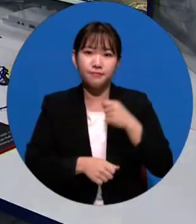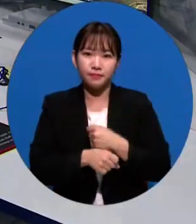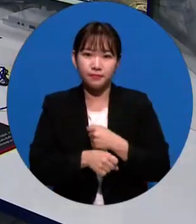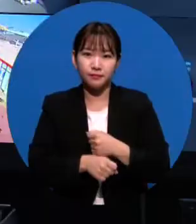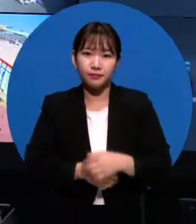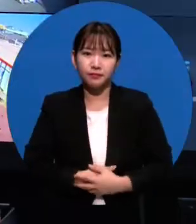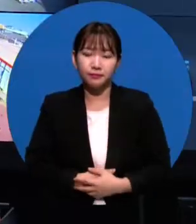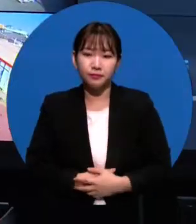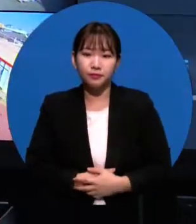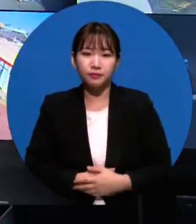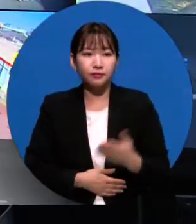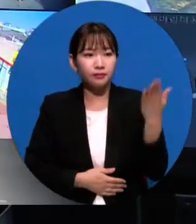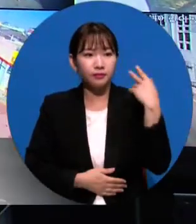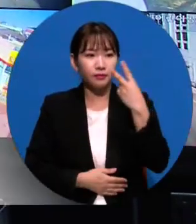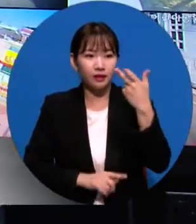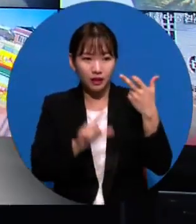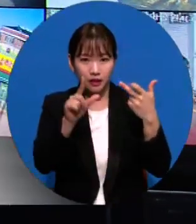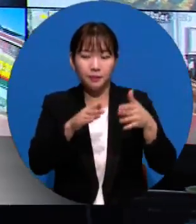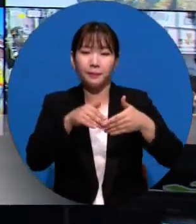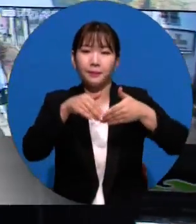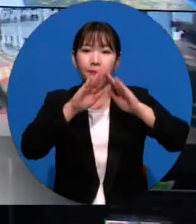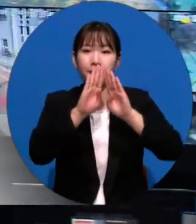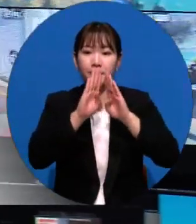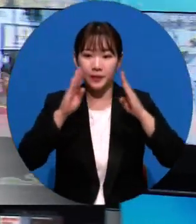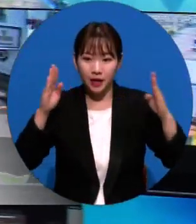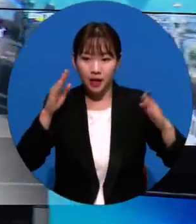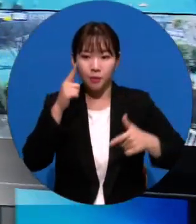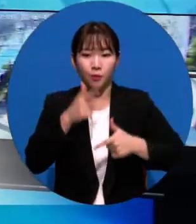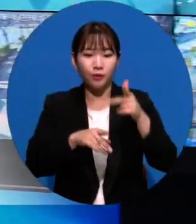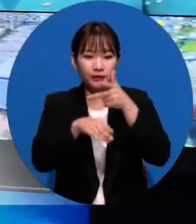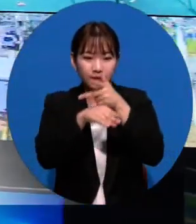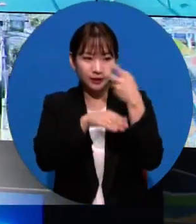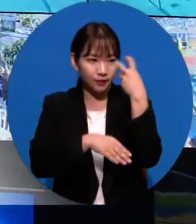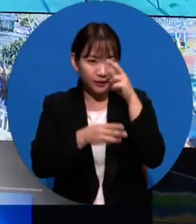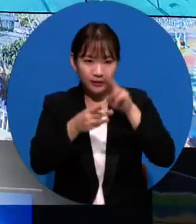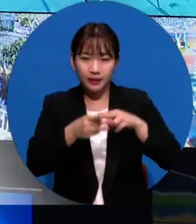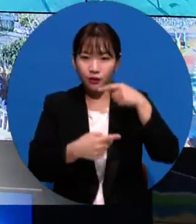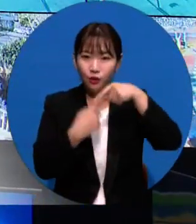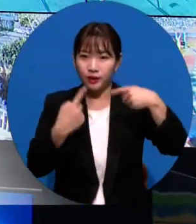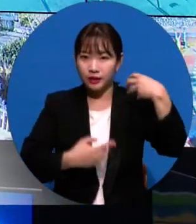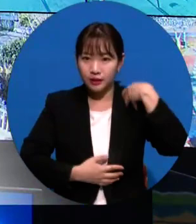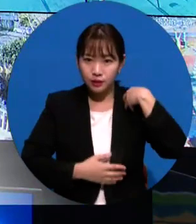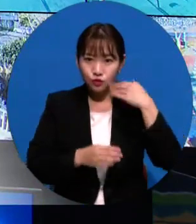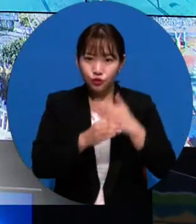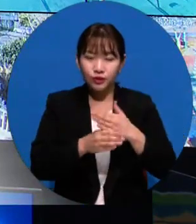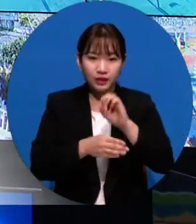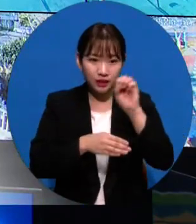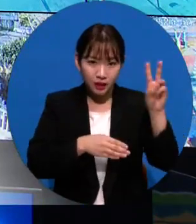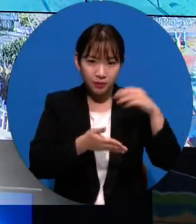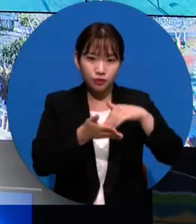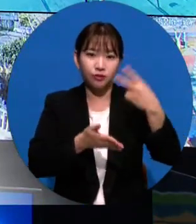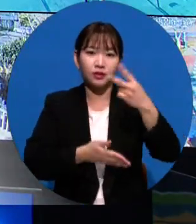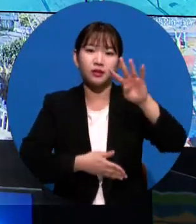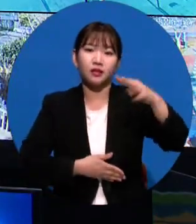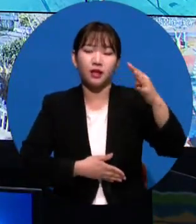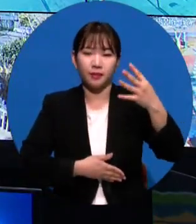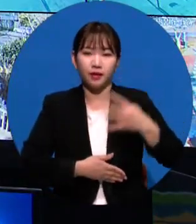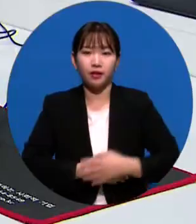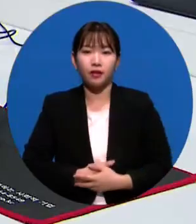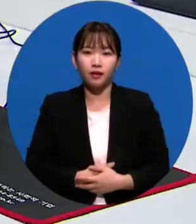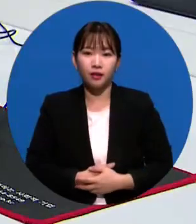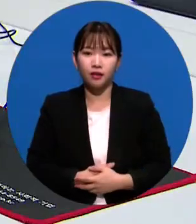신고했습니다. 지난 2017년 문을 연 목포시 통합 관제센터가 관리하고 있는 CCTV는 2,400여 대에